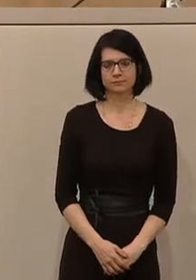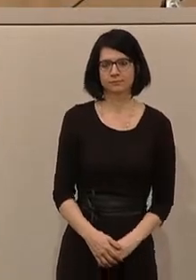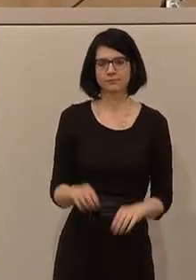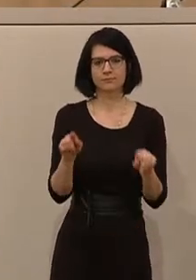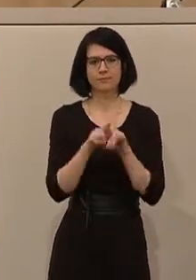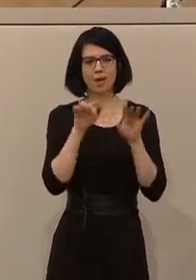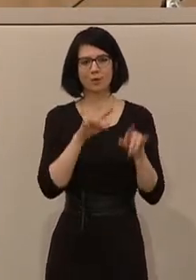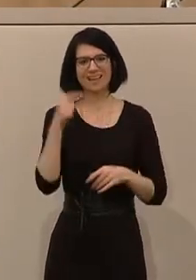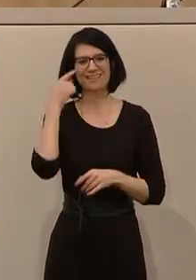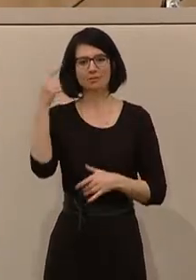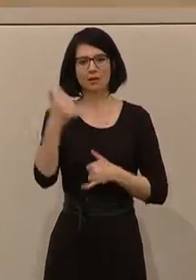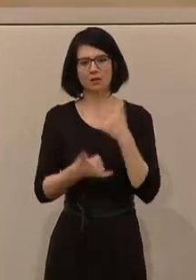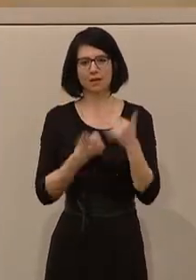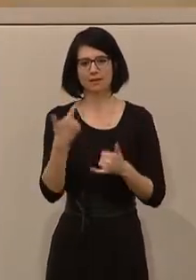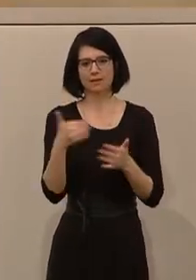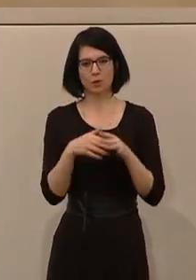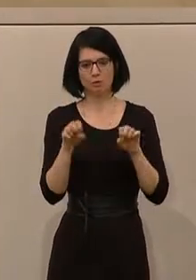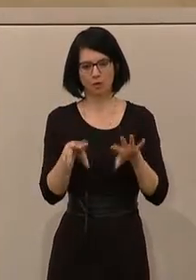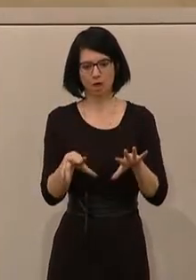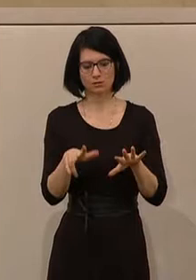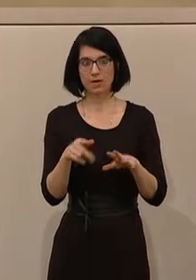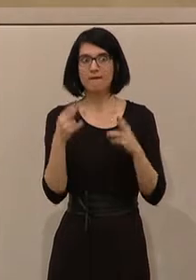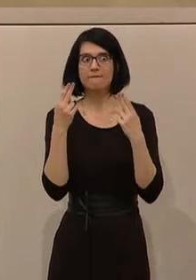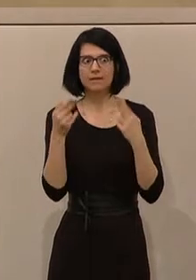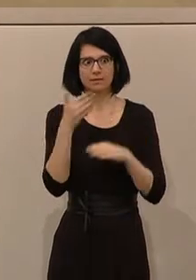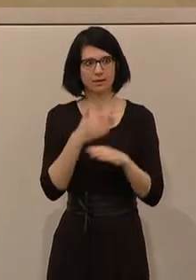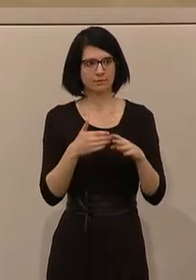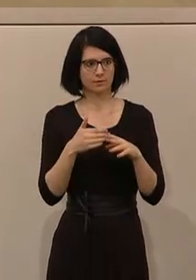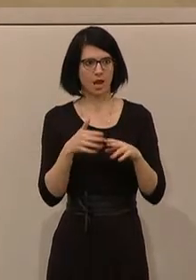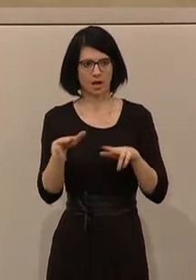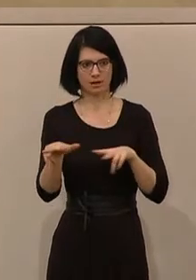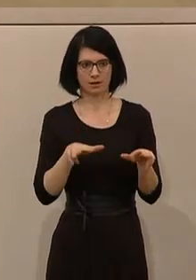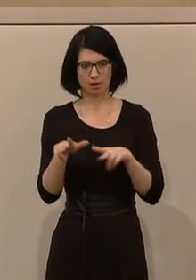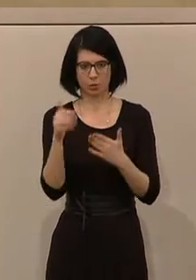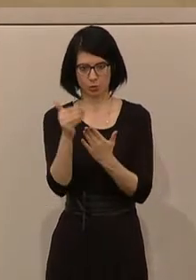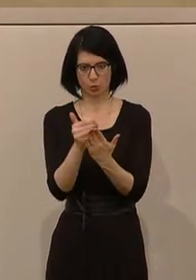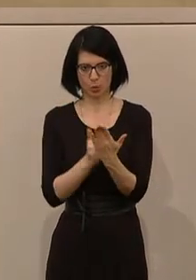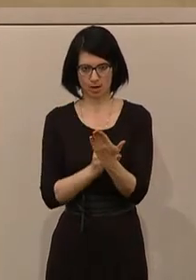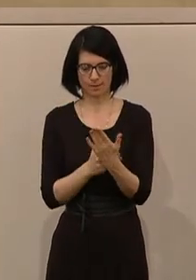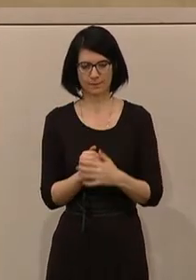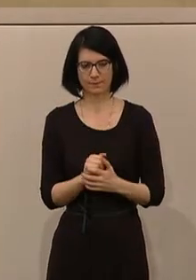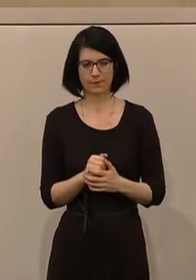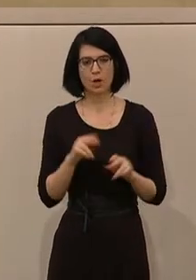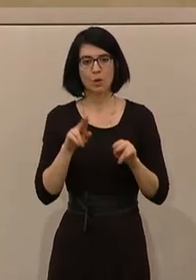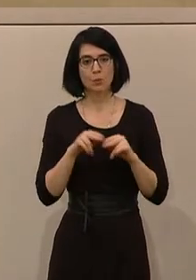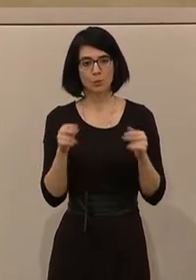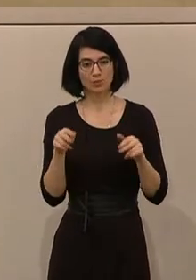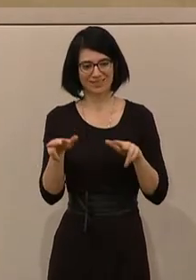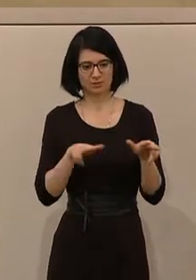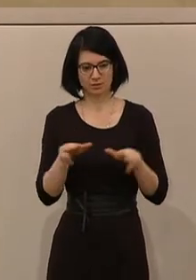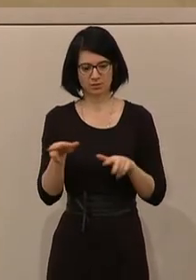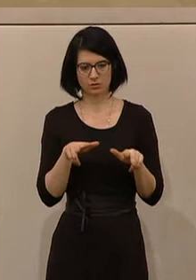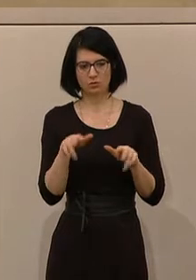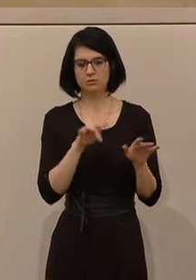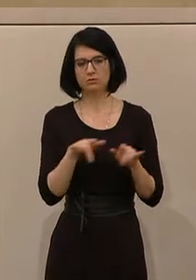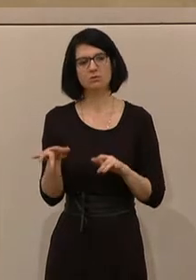Auch das Gedenkjahr 2018 ist ein wichtiger Teil des Regierungsprogrammes. Und hier hat die Bundesregierung jedenfalls